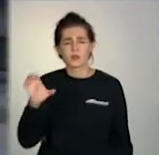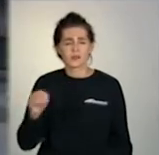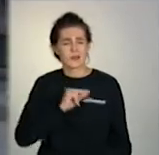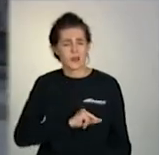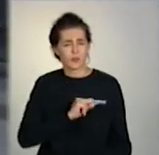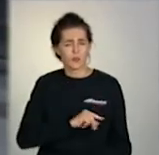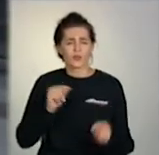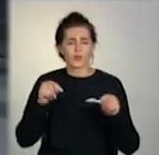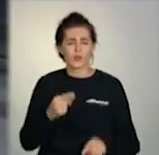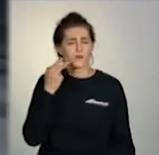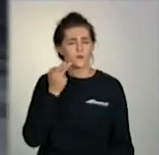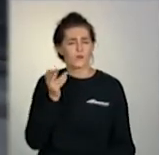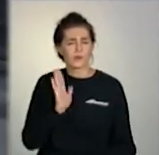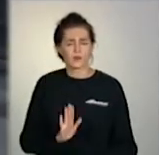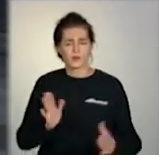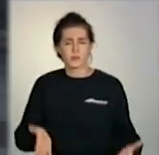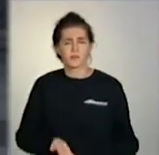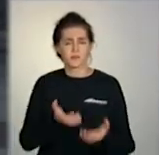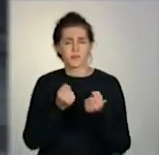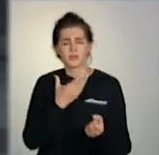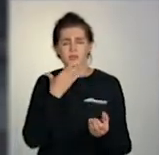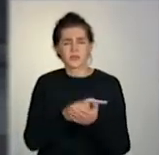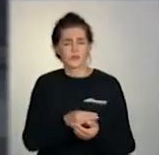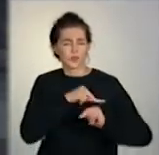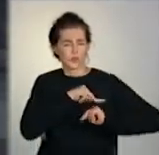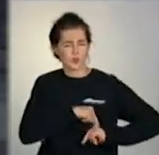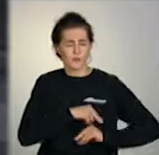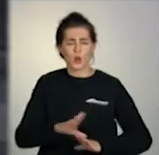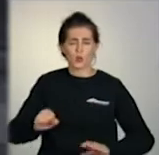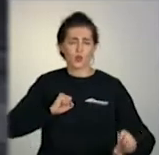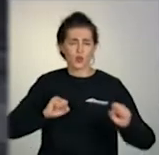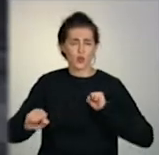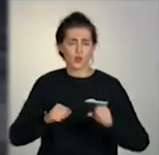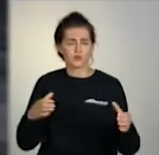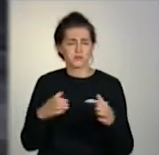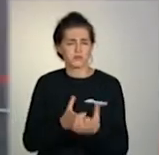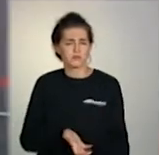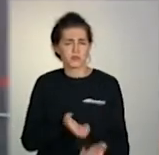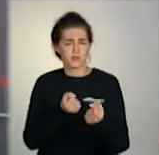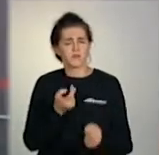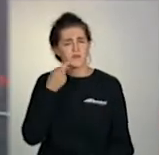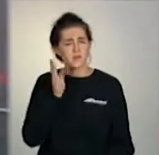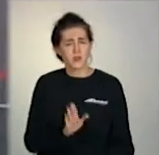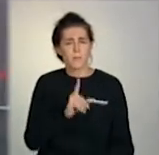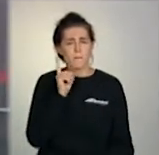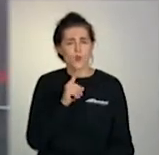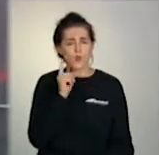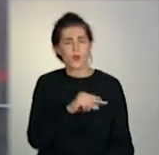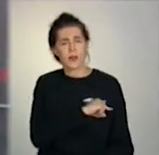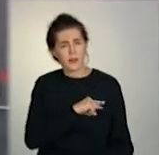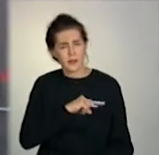кажуть, тут завжди підтримують своїх працівників. Руководство підтримує молодих лідерів, проводить